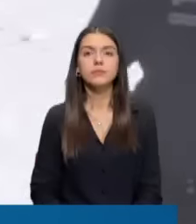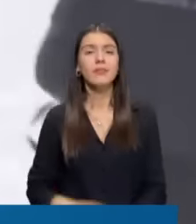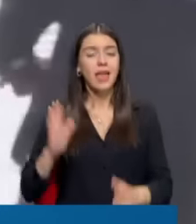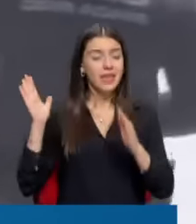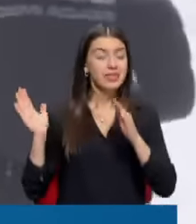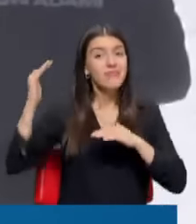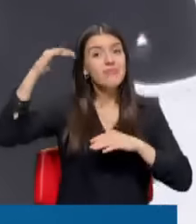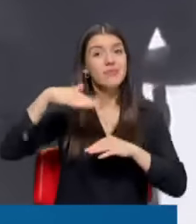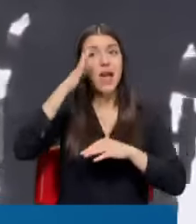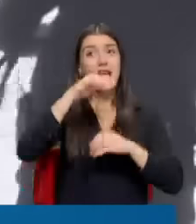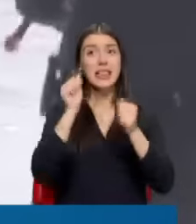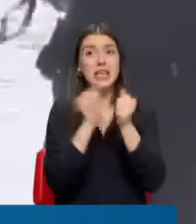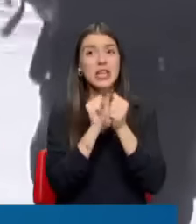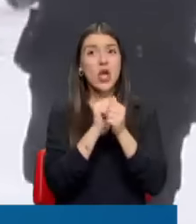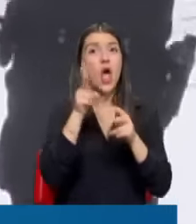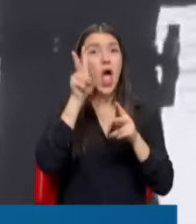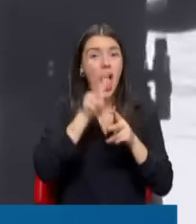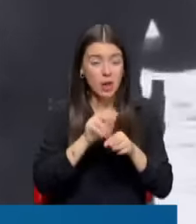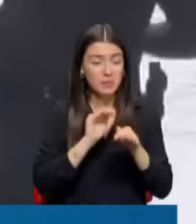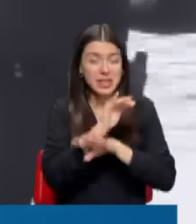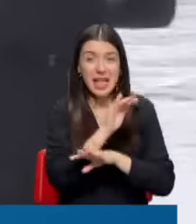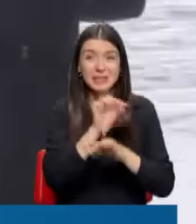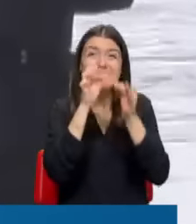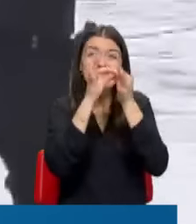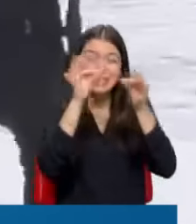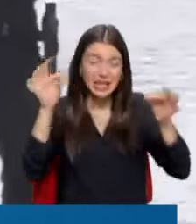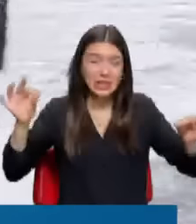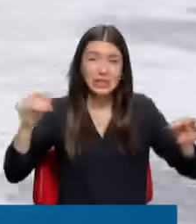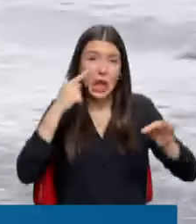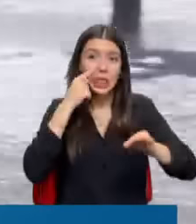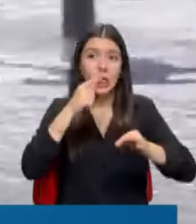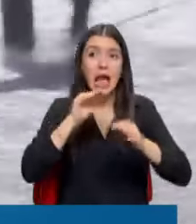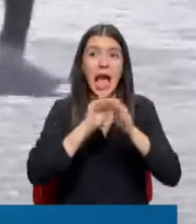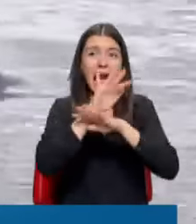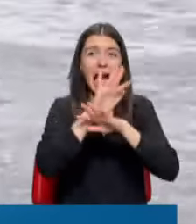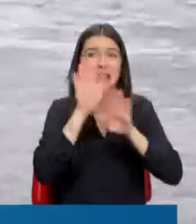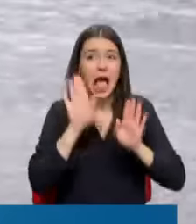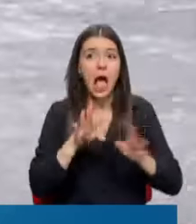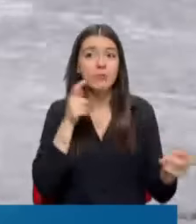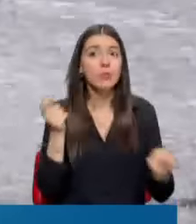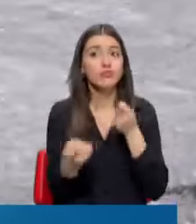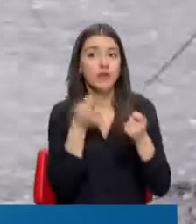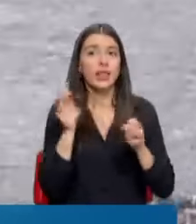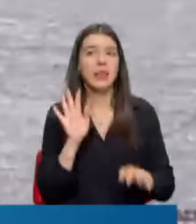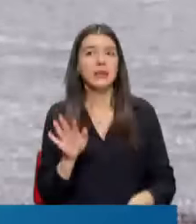Dalgaların arasında, ölümle yaşam arasındaki o ince çizgide hayatta kalma mücadelesi.